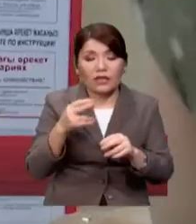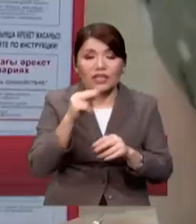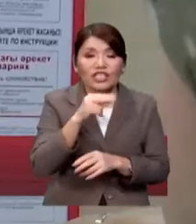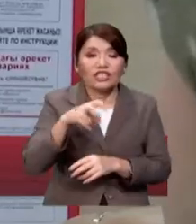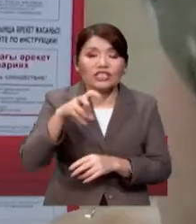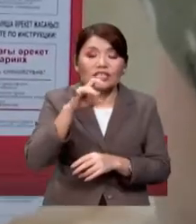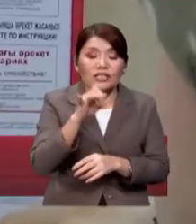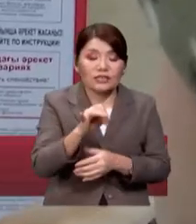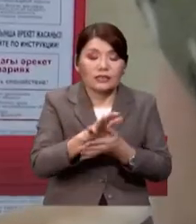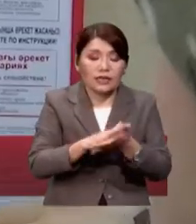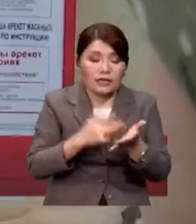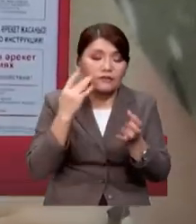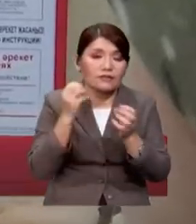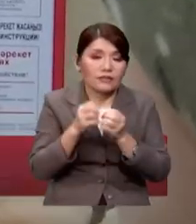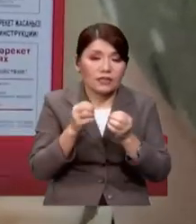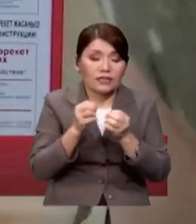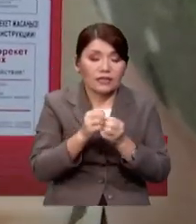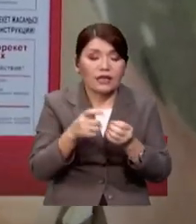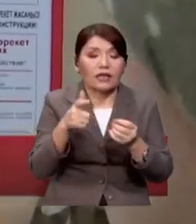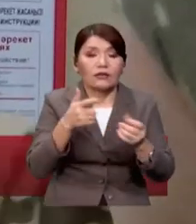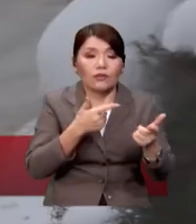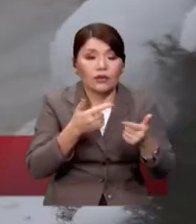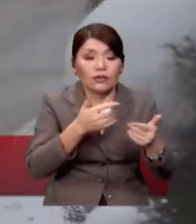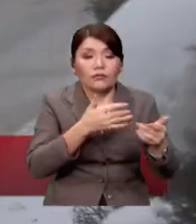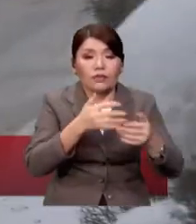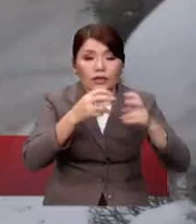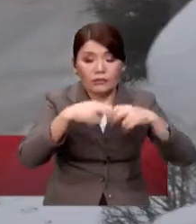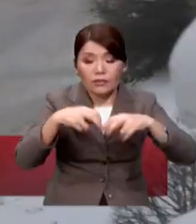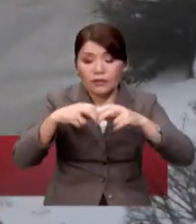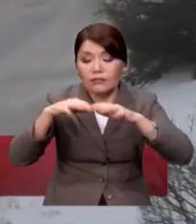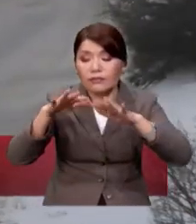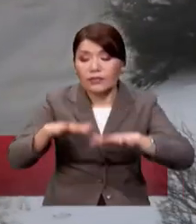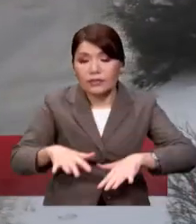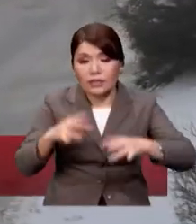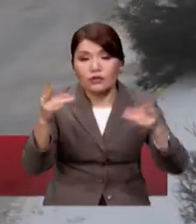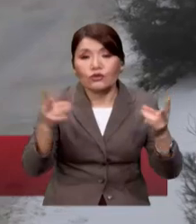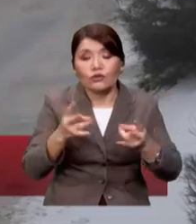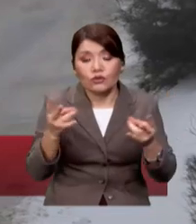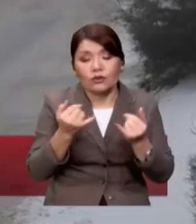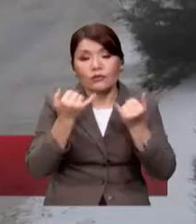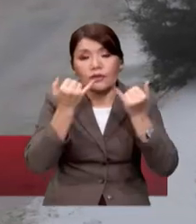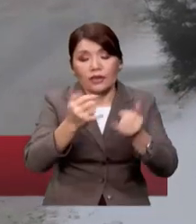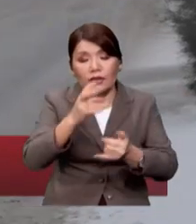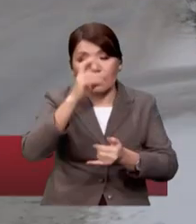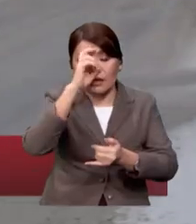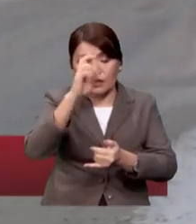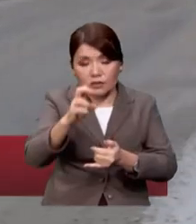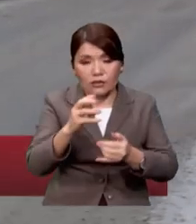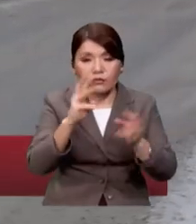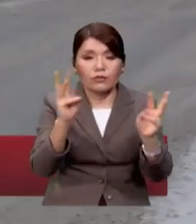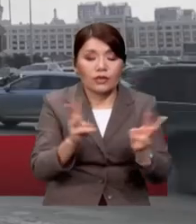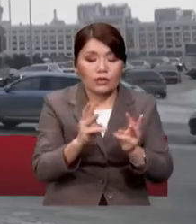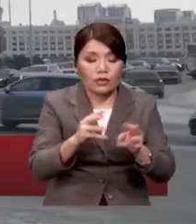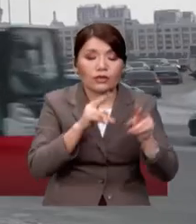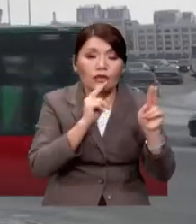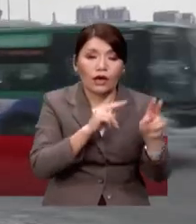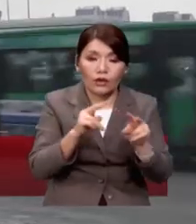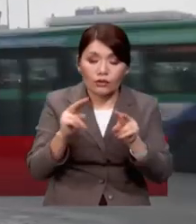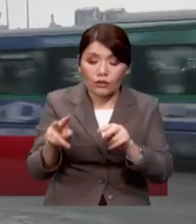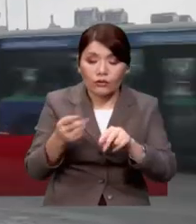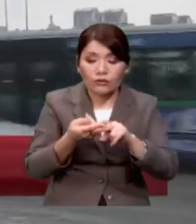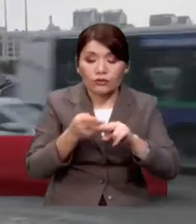ДЧС продолжают держать руку на пульсе, регулярно проверяют объекты, которые необходимо подвергать государственному пожарному контролю. По